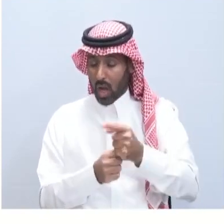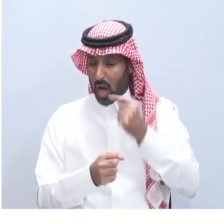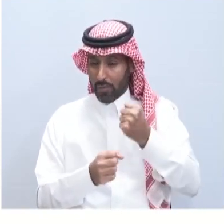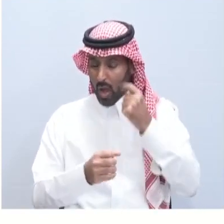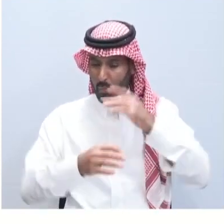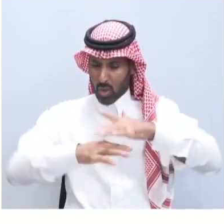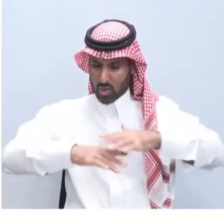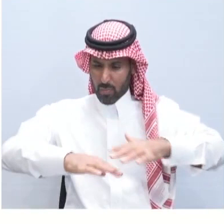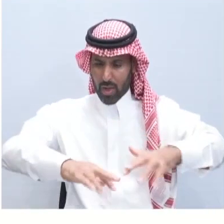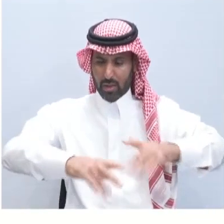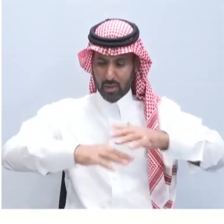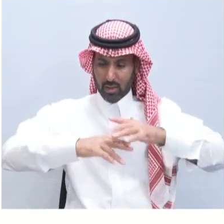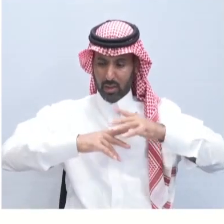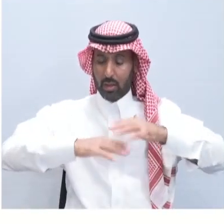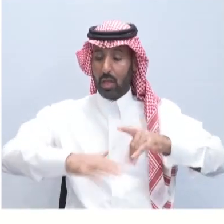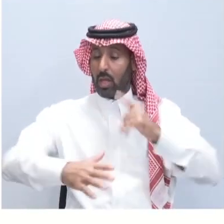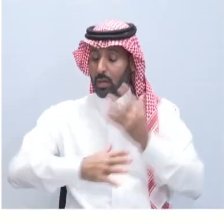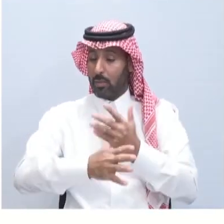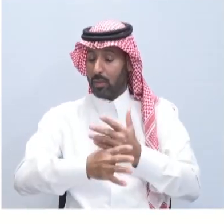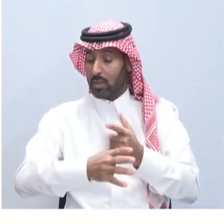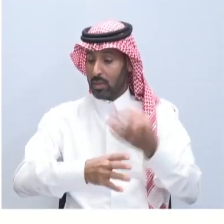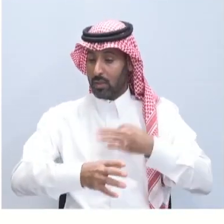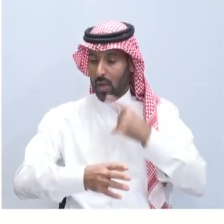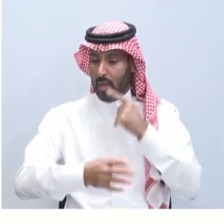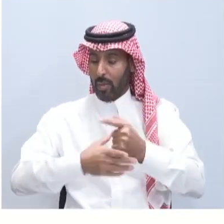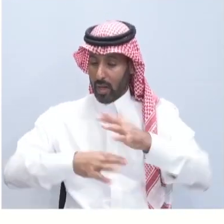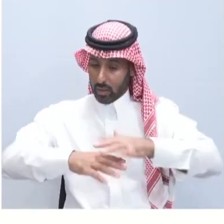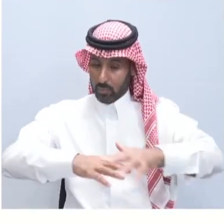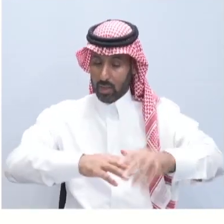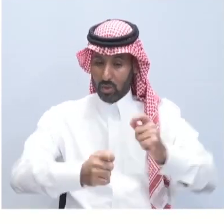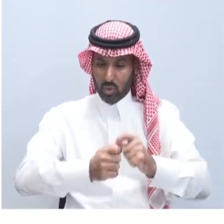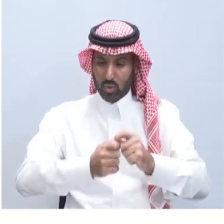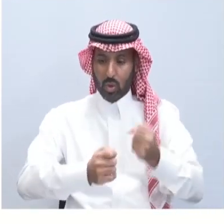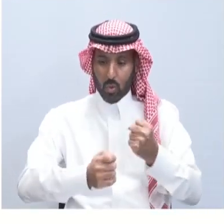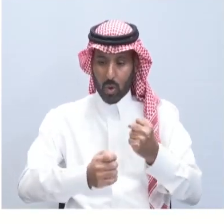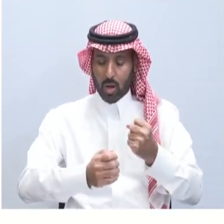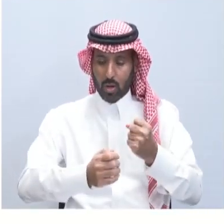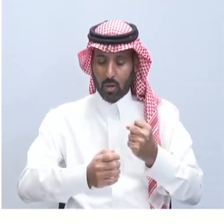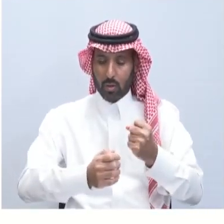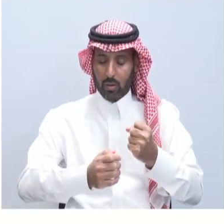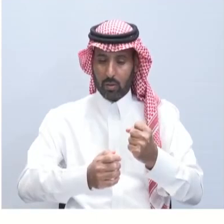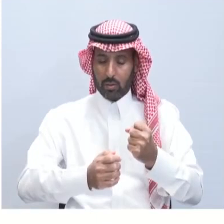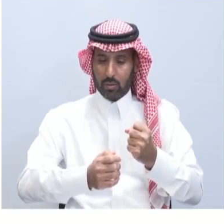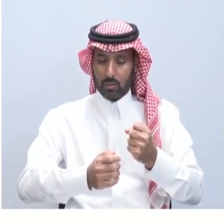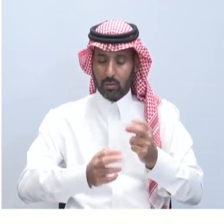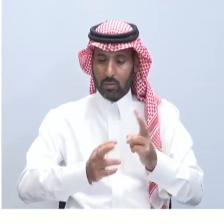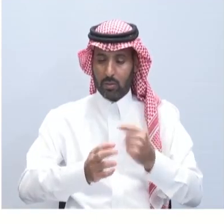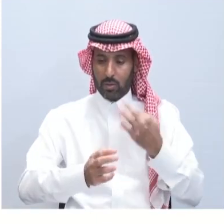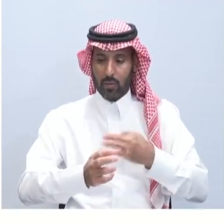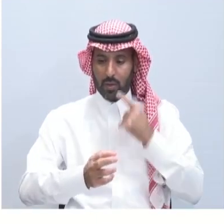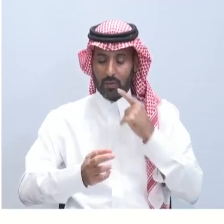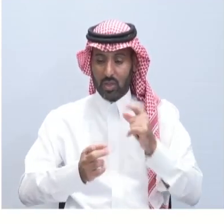البحر وذكرنا بانها تنتج عن استغلال حركه المياه لتوليد قوى تستعمل في توليد الكهرباء